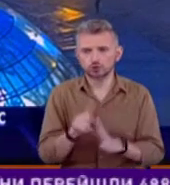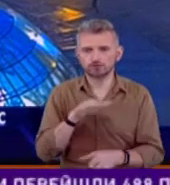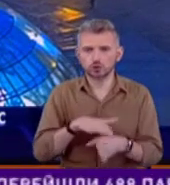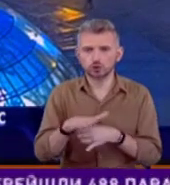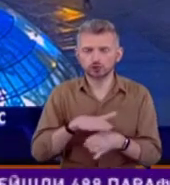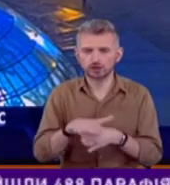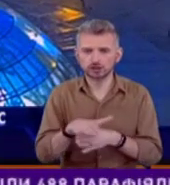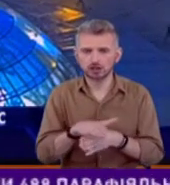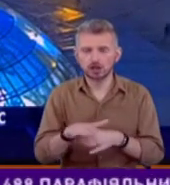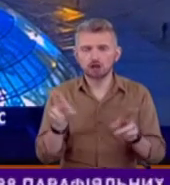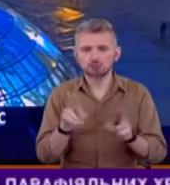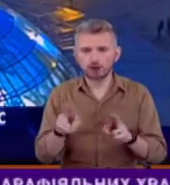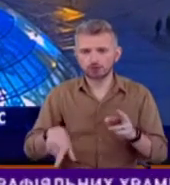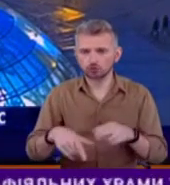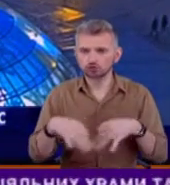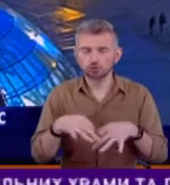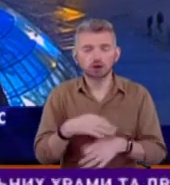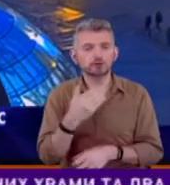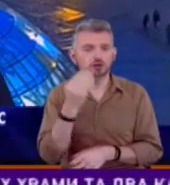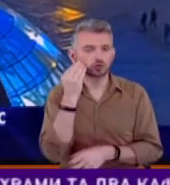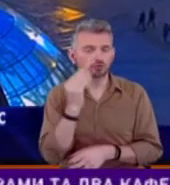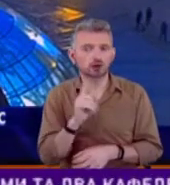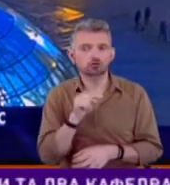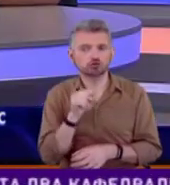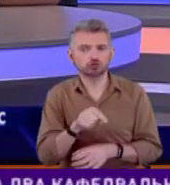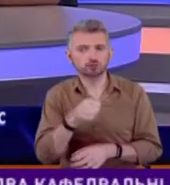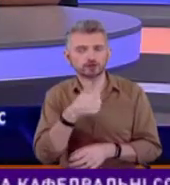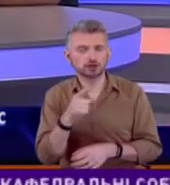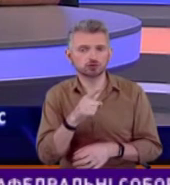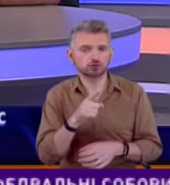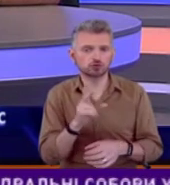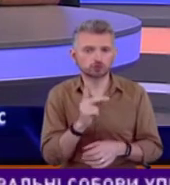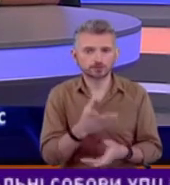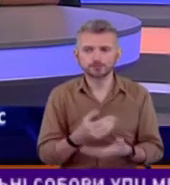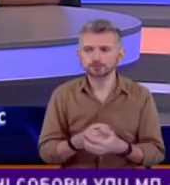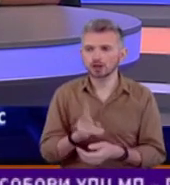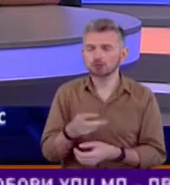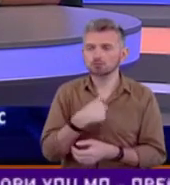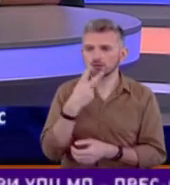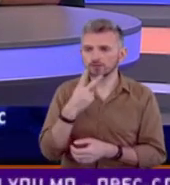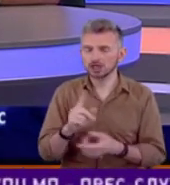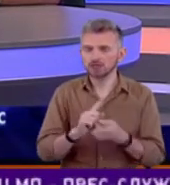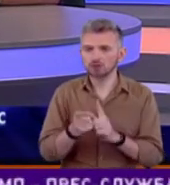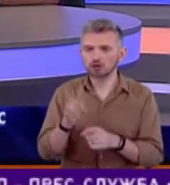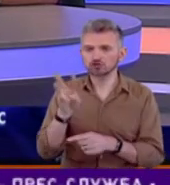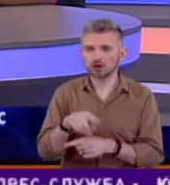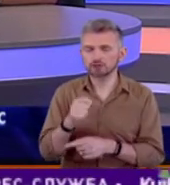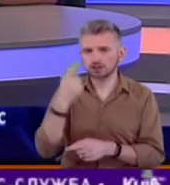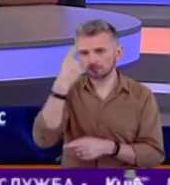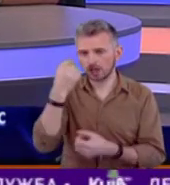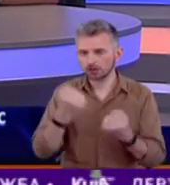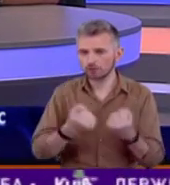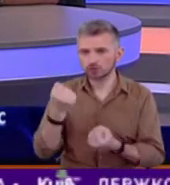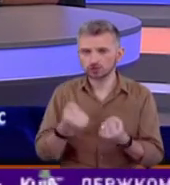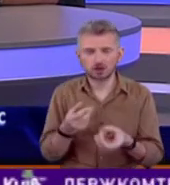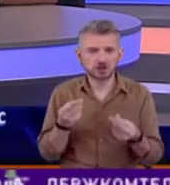виконувати правила дорожнього руху. А як вам здається, що тут первинне, що вторинне? Ну, как мы видели, например, изменение штрафа за пьяное вождение никак